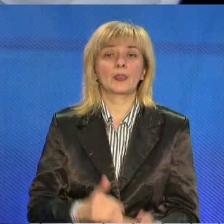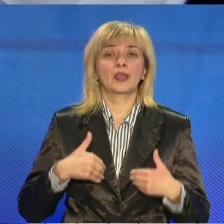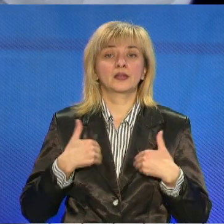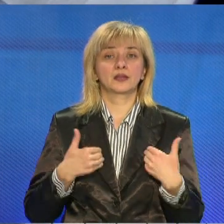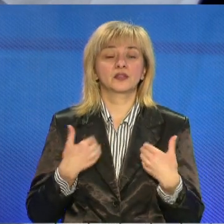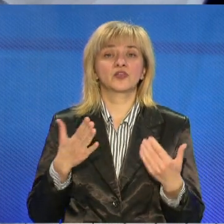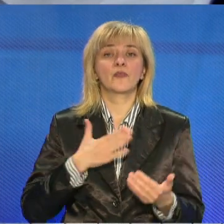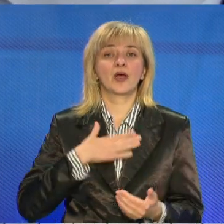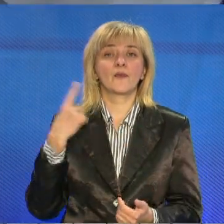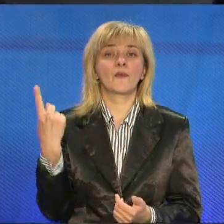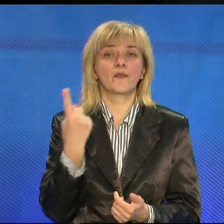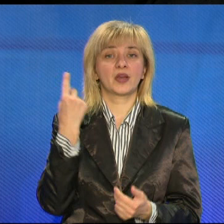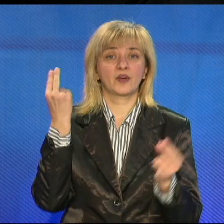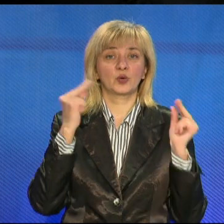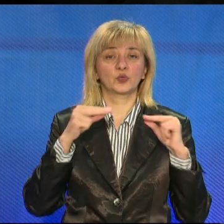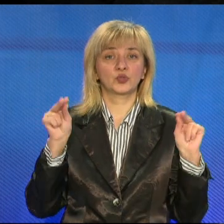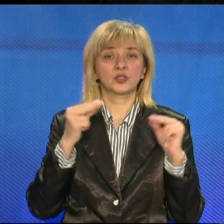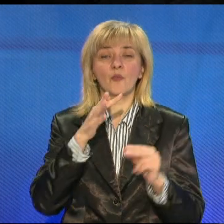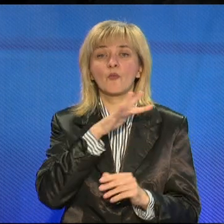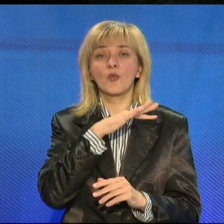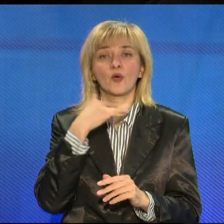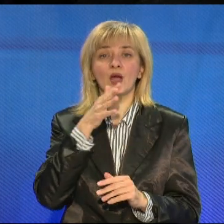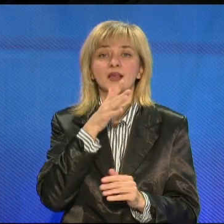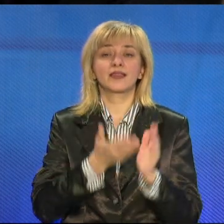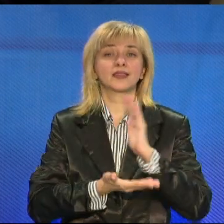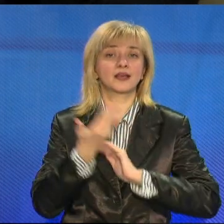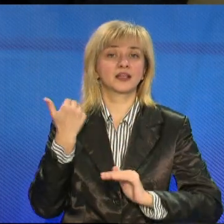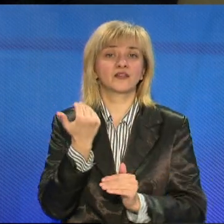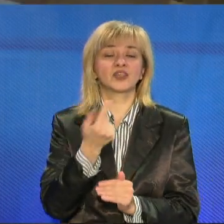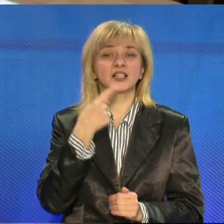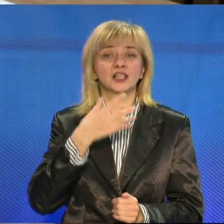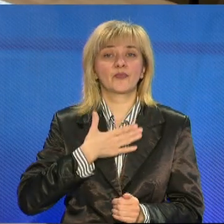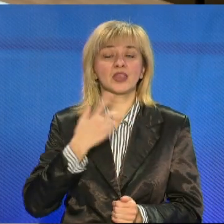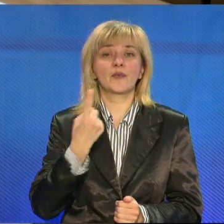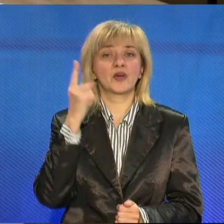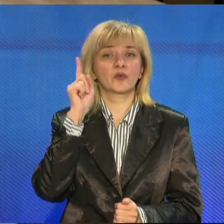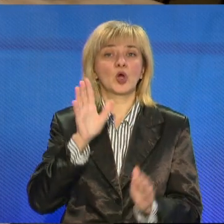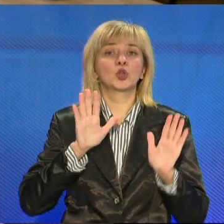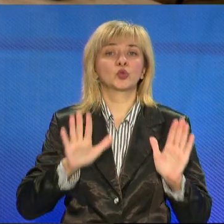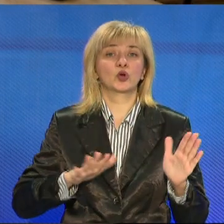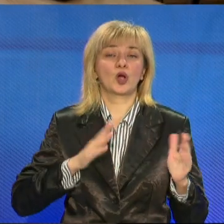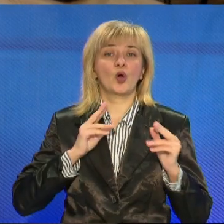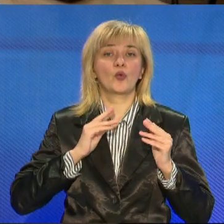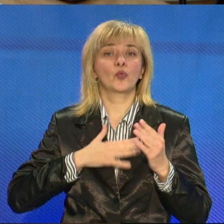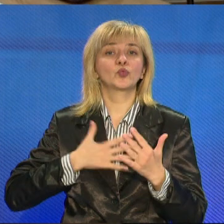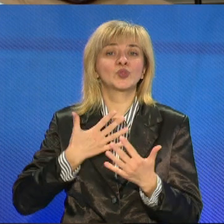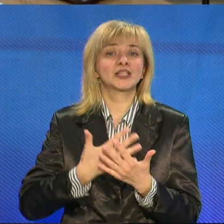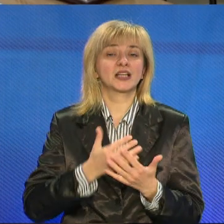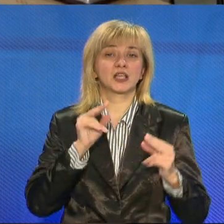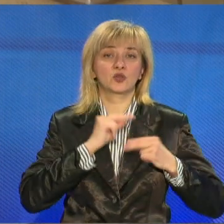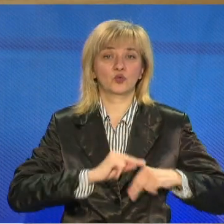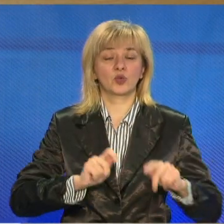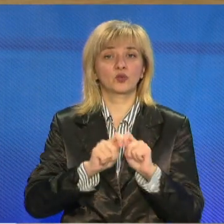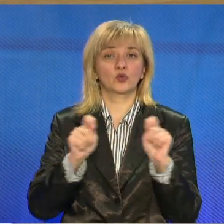Здравствуйте, моя первая учительница. Много лет назад вы сказали мне на первом уроке, только усердие и труд откроют двери в мир